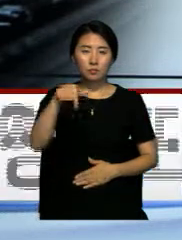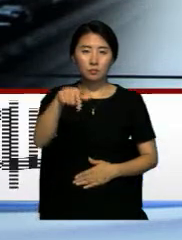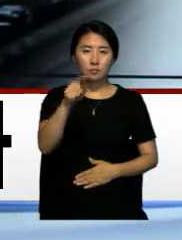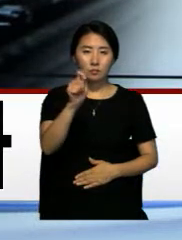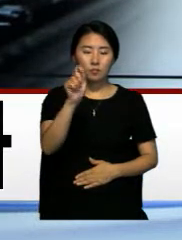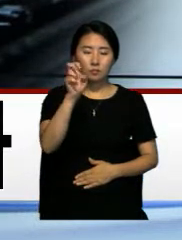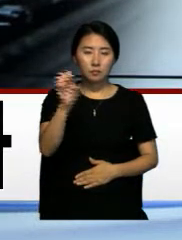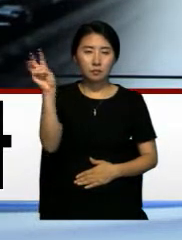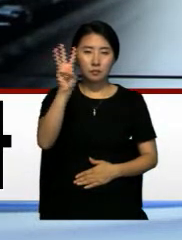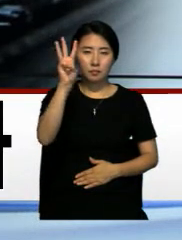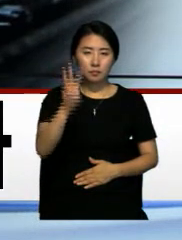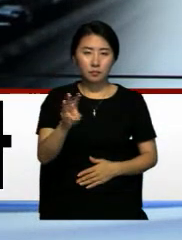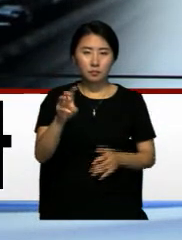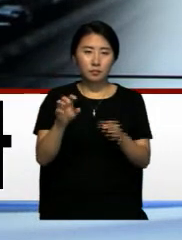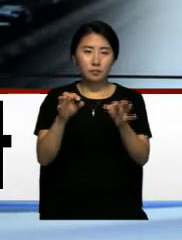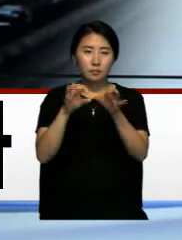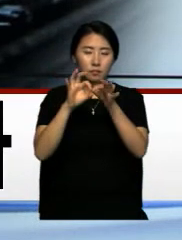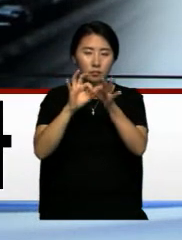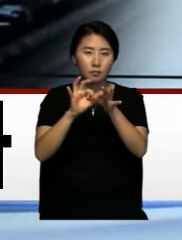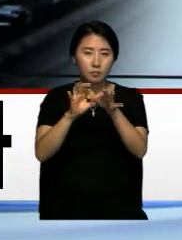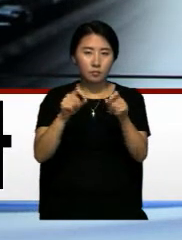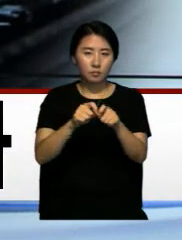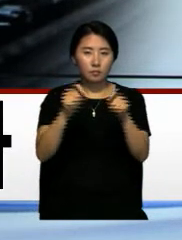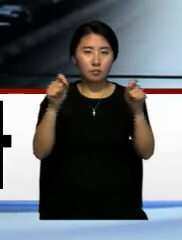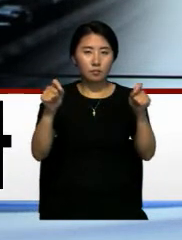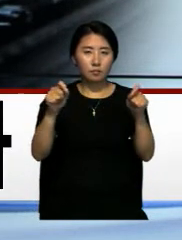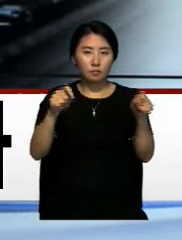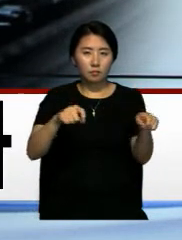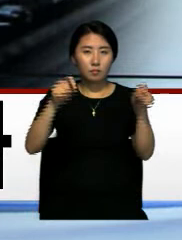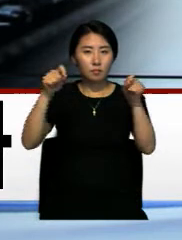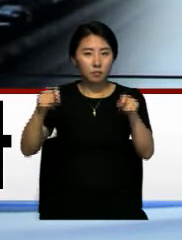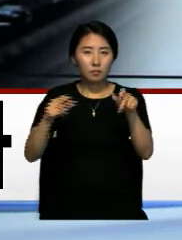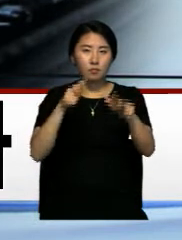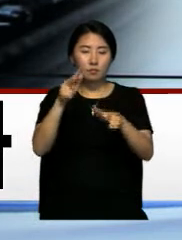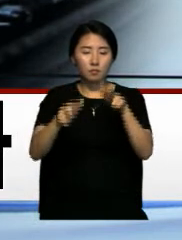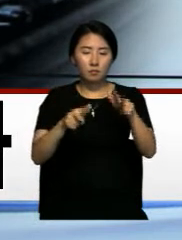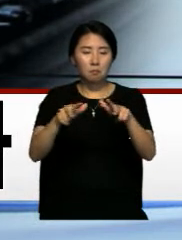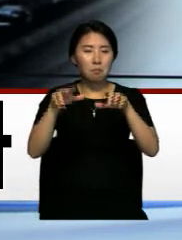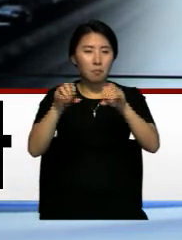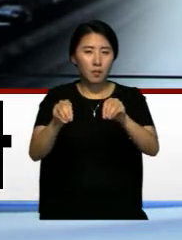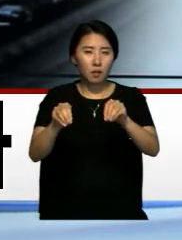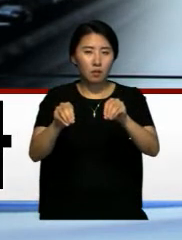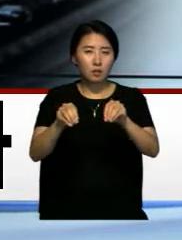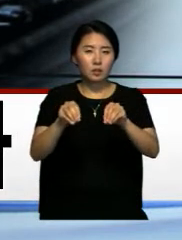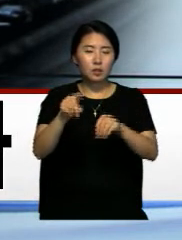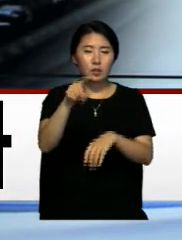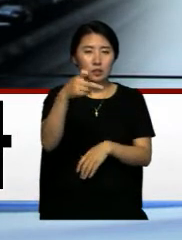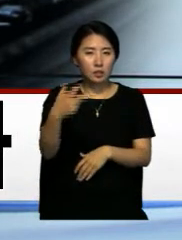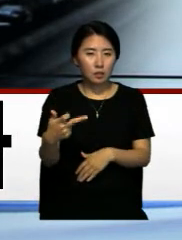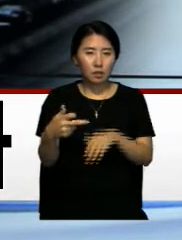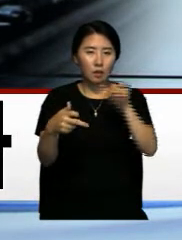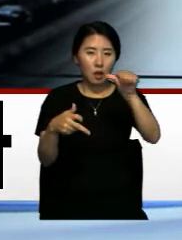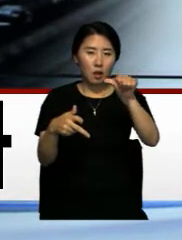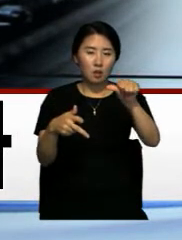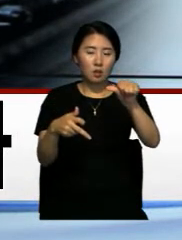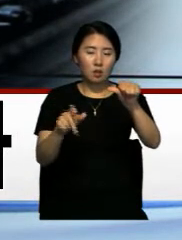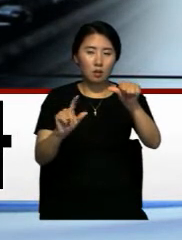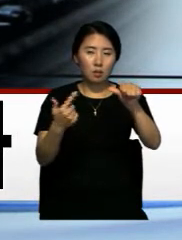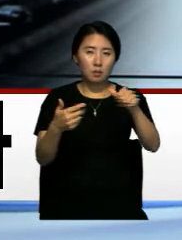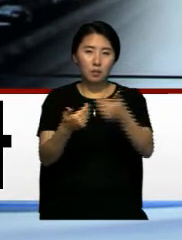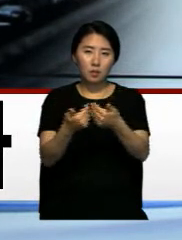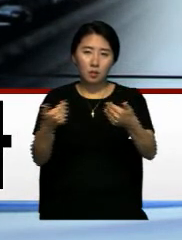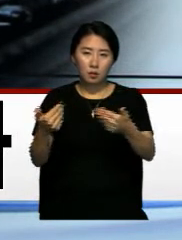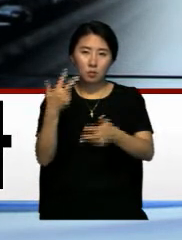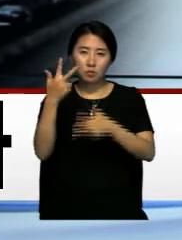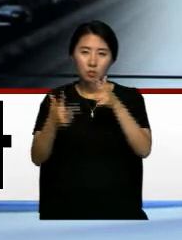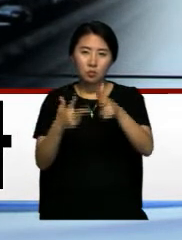GTX 파주 연장 사업에 또 한 번 제동이 걸리는 모습입니다. 기존 일산에서 삼성을 잇는 A노선의 연장이냐, 별도